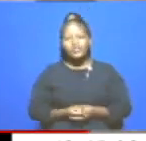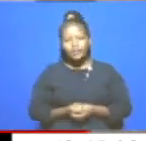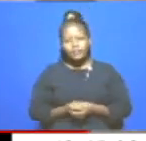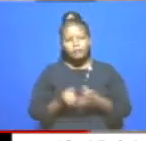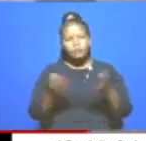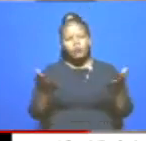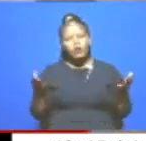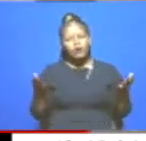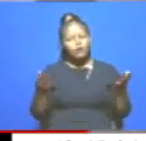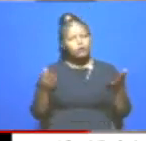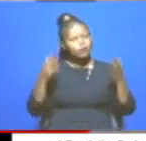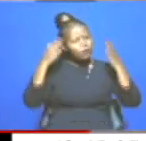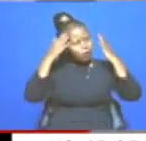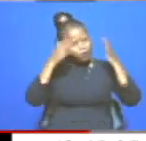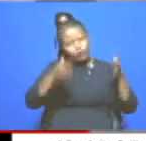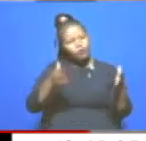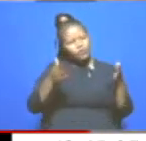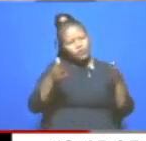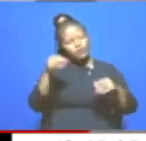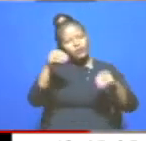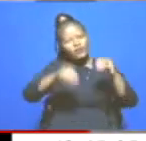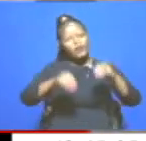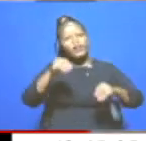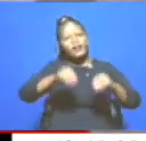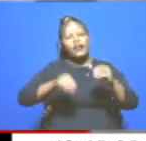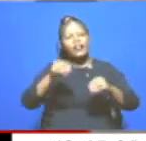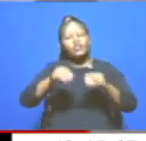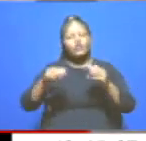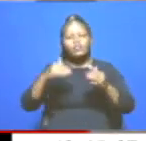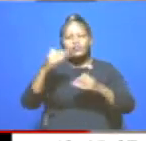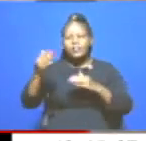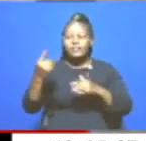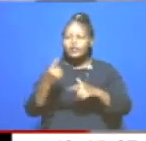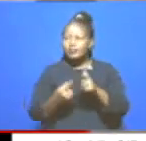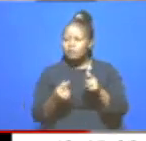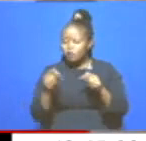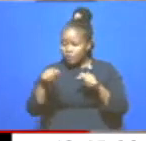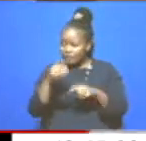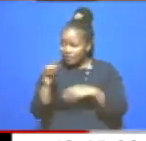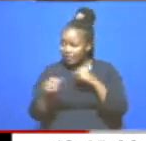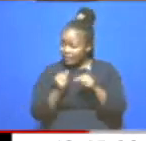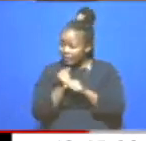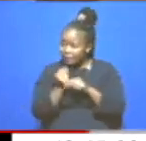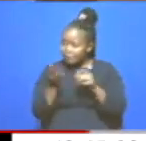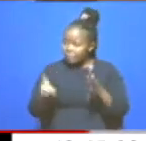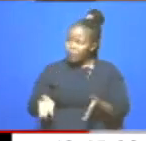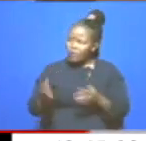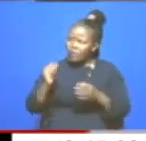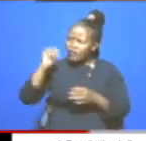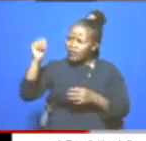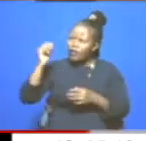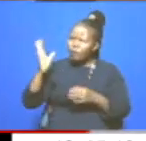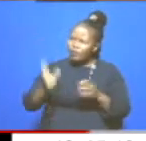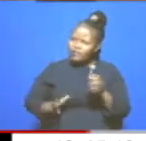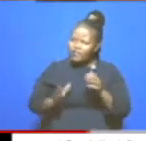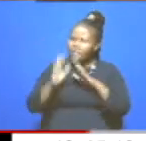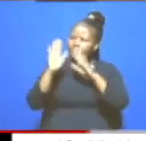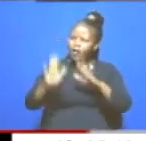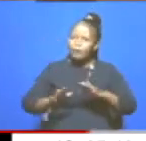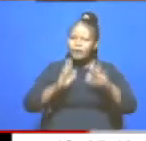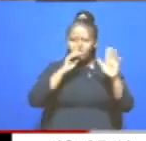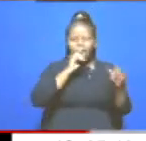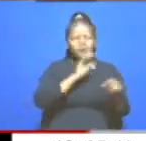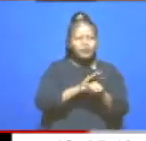kwa sasa tukielekea katika masuala la uchaguzi mkuu ujao, ni kwamba wanasiasa kwa sasa mnajikita katika ahadi ambazo mnatoa sana, ni kwamba mtahakikisha